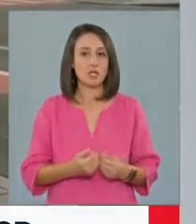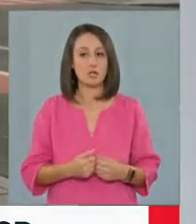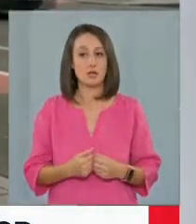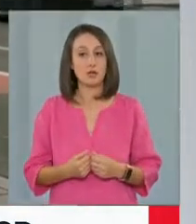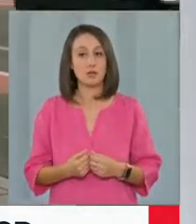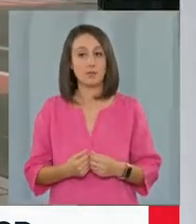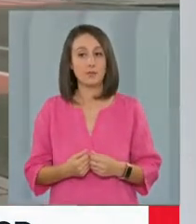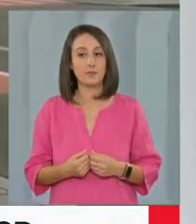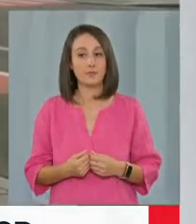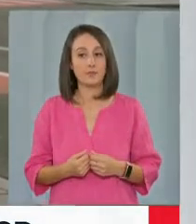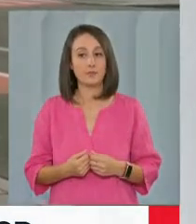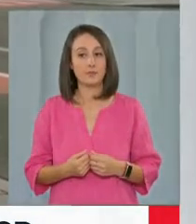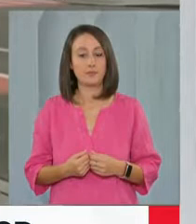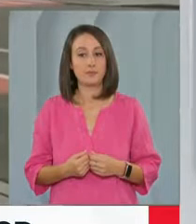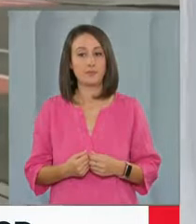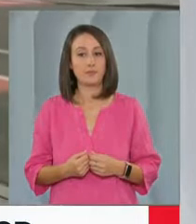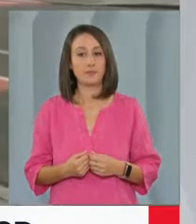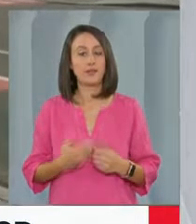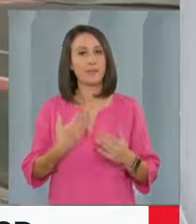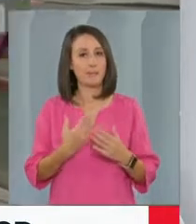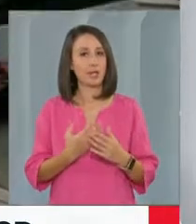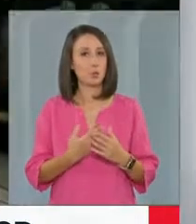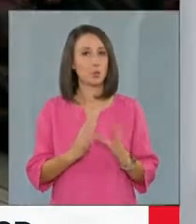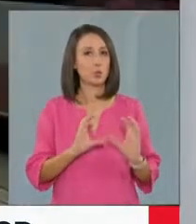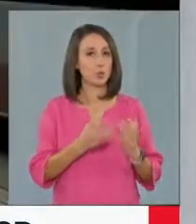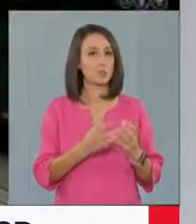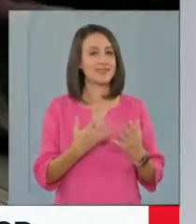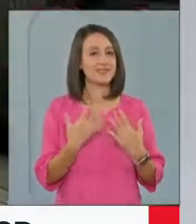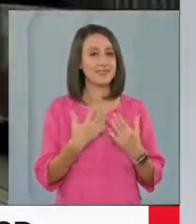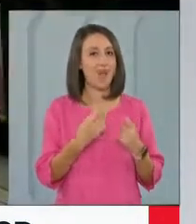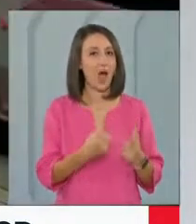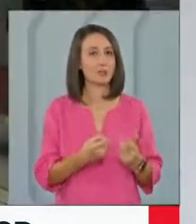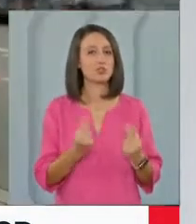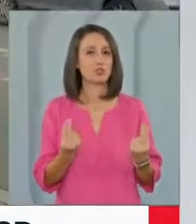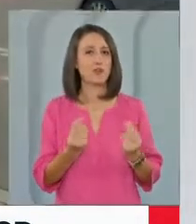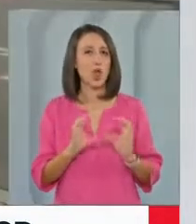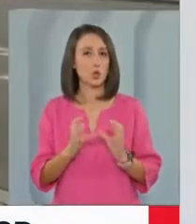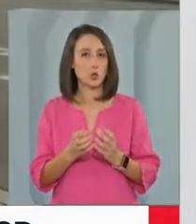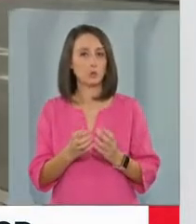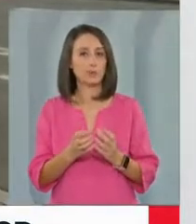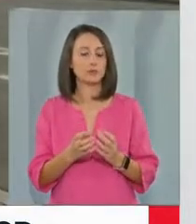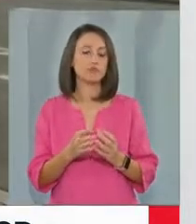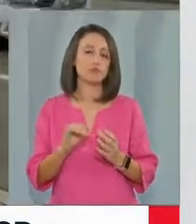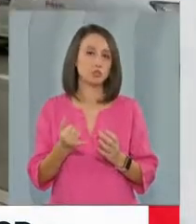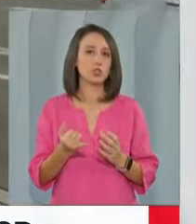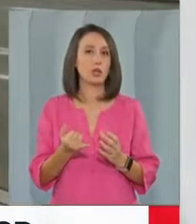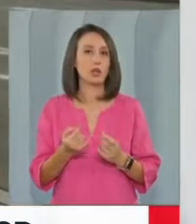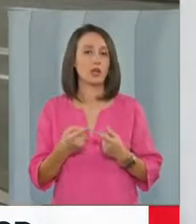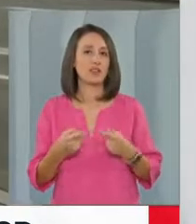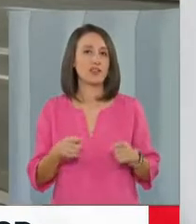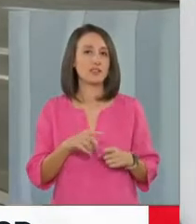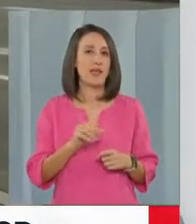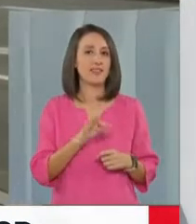care să atingă mai mult grupurile vulnerabile și inclusiv anumite grupuri etnice. În ce